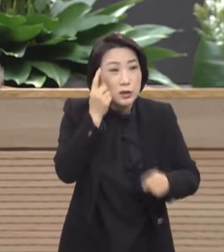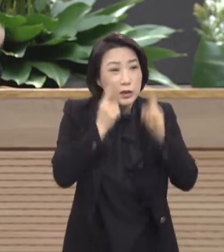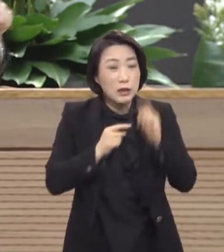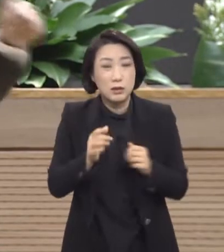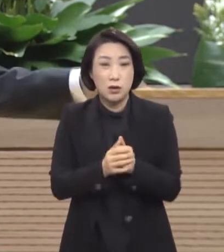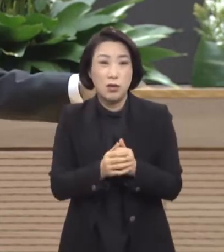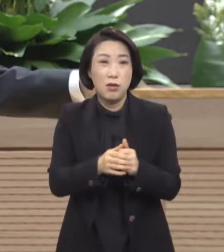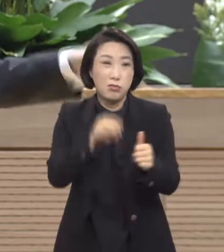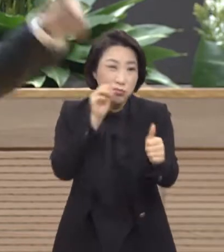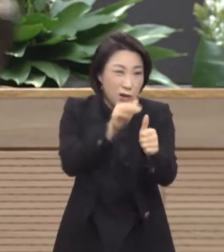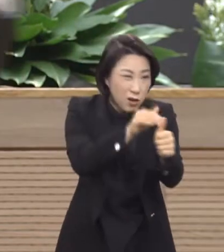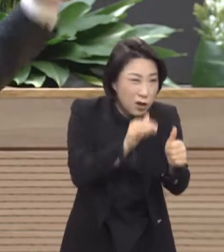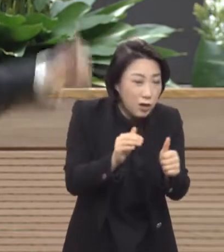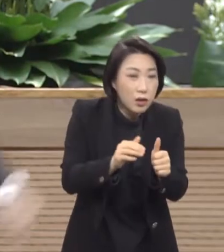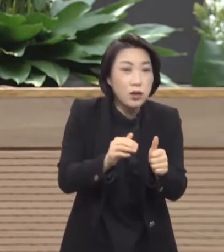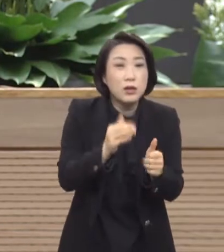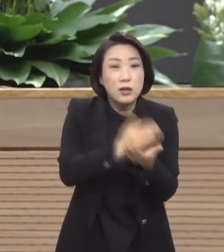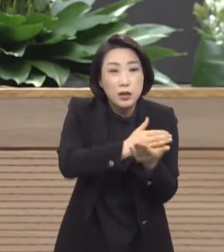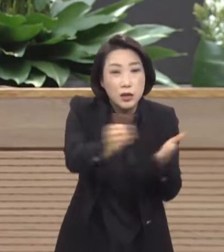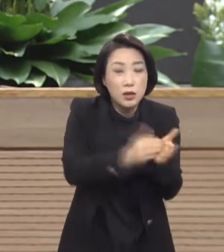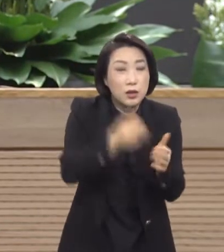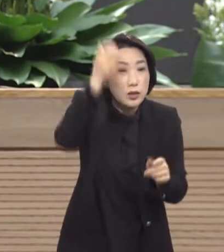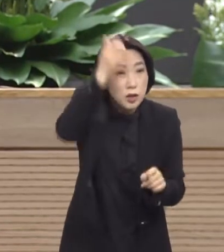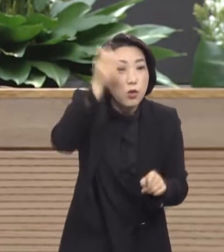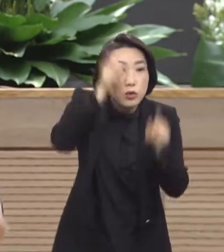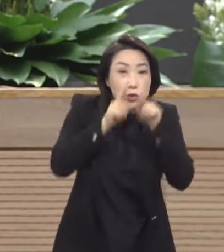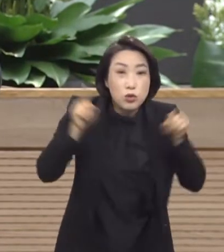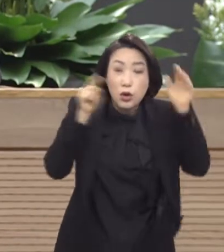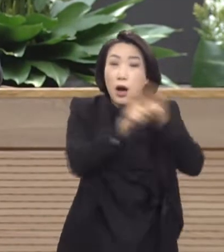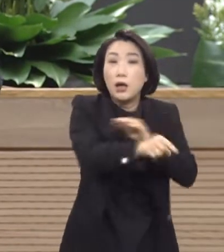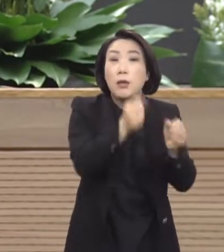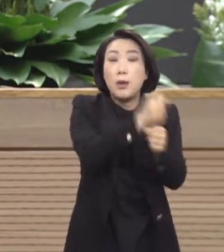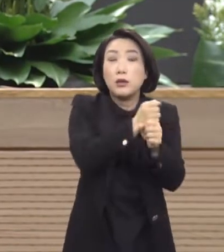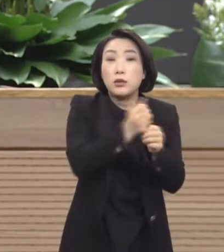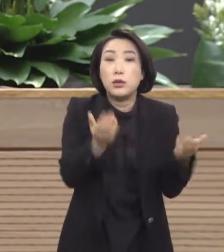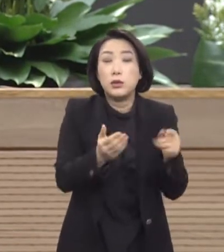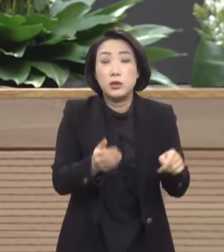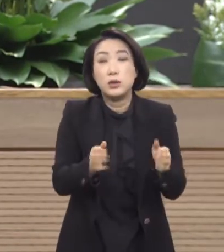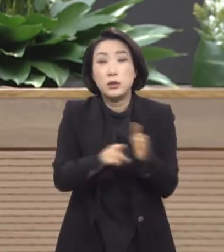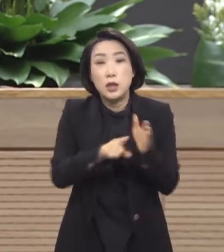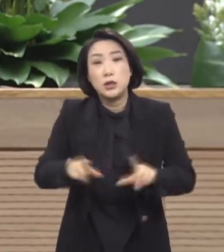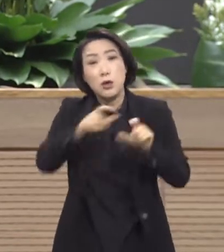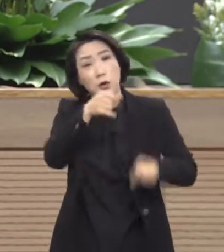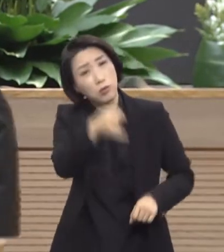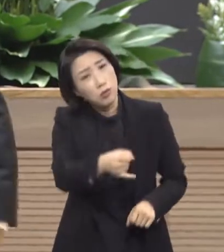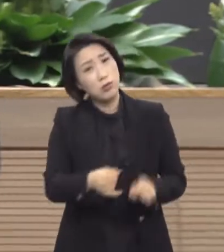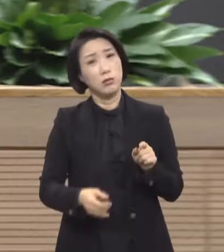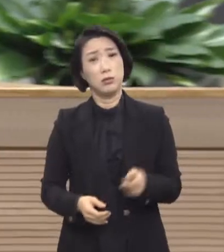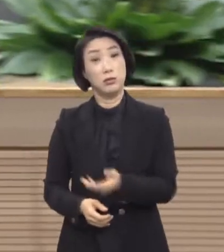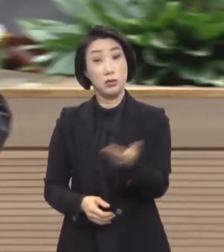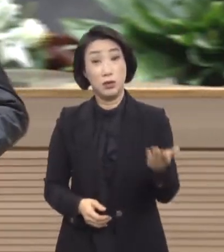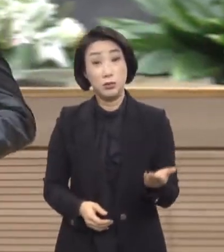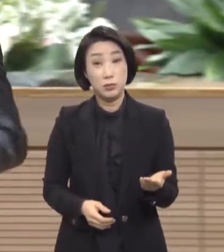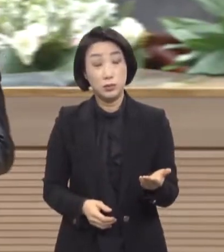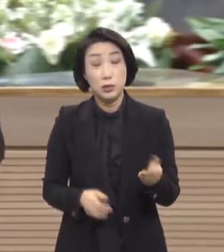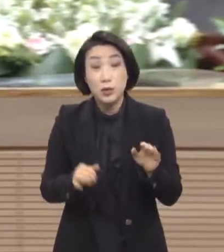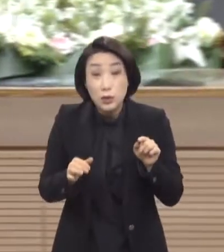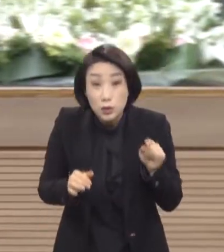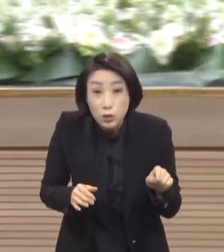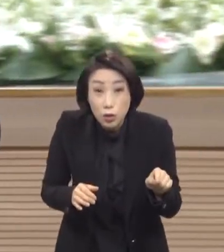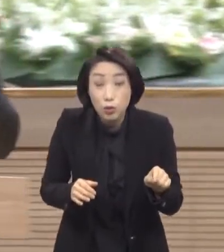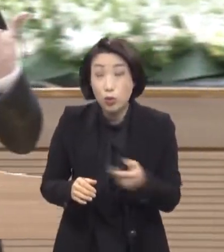줘서 내쫓아서 영혼 지옥 가게 만드는 사람이 신앙생활 제일 못하는 사람인데